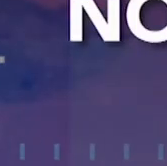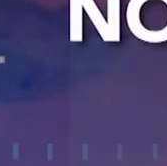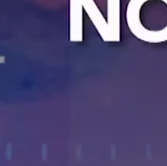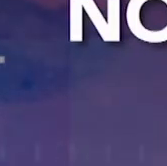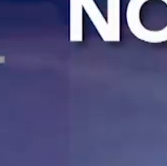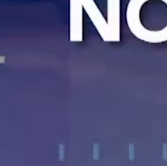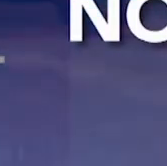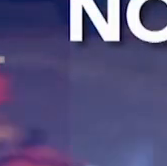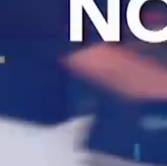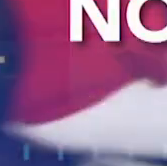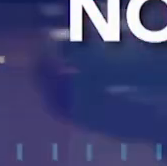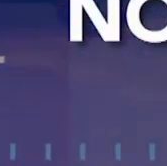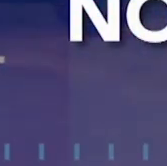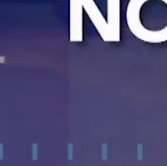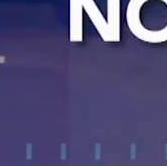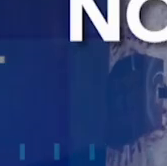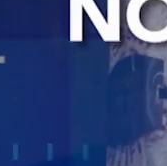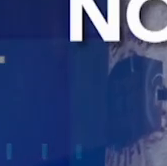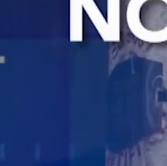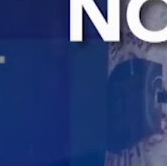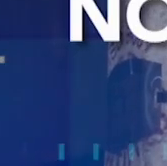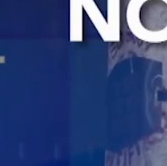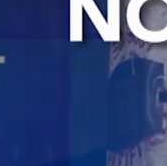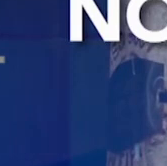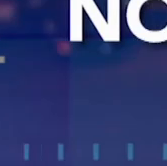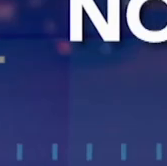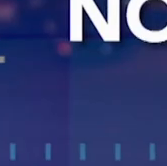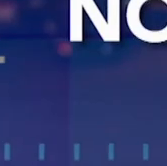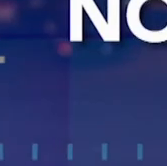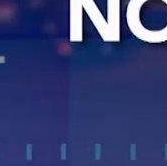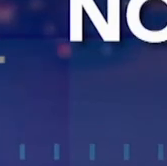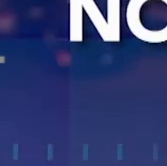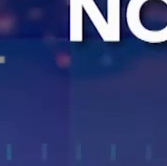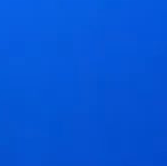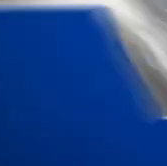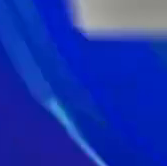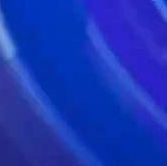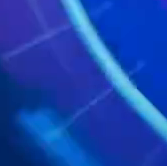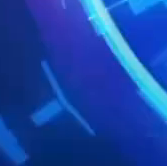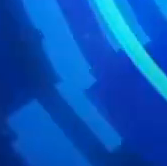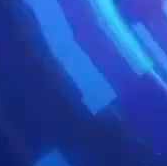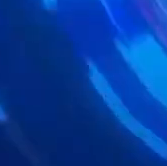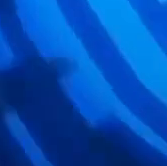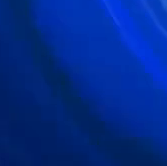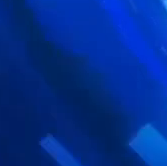batas na magre-require sa mga bibili ng sakyan na magkaroon ng sariling parking space, inihain sa kamera.